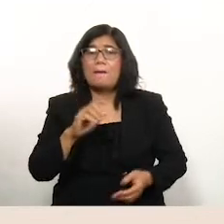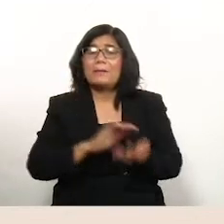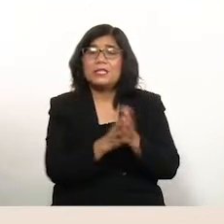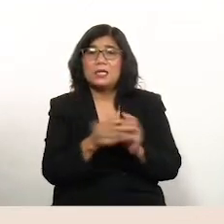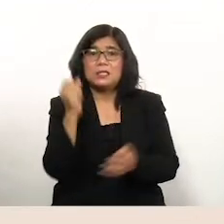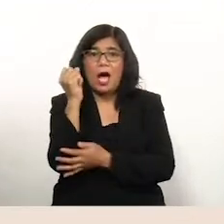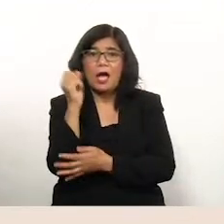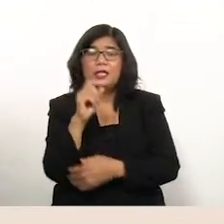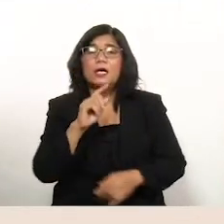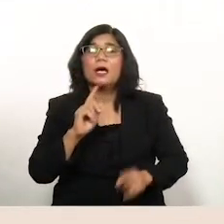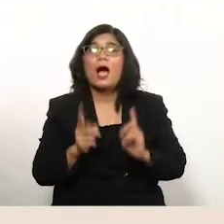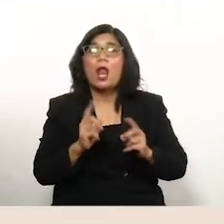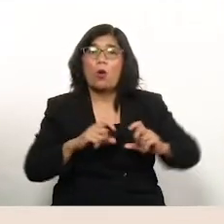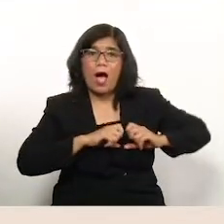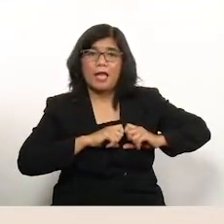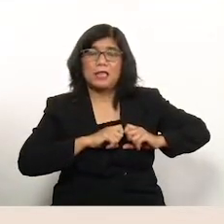busuk